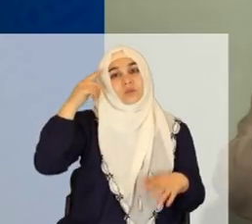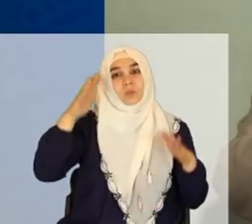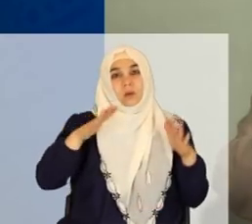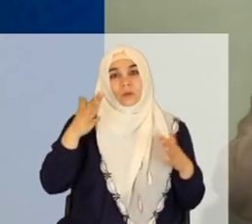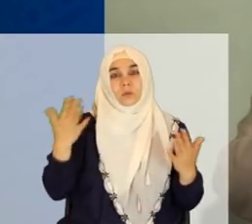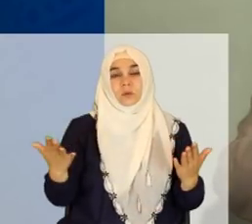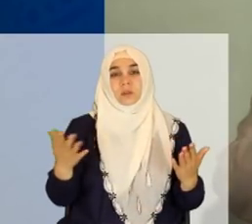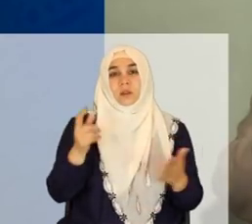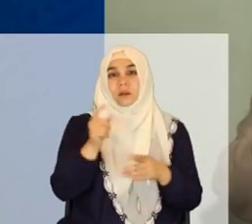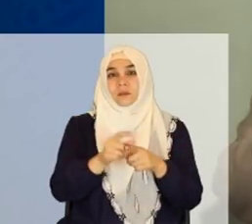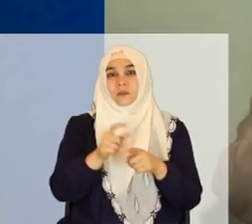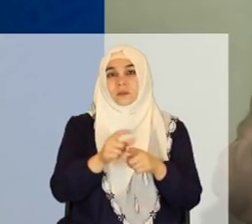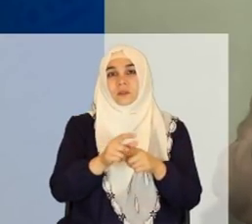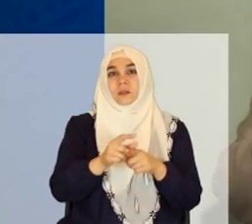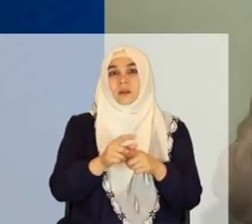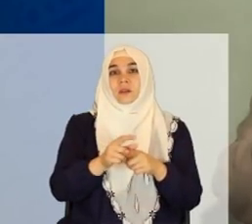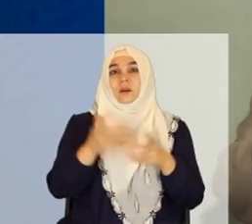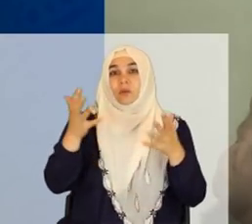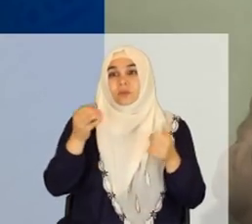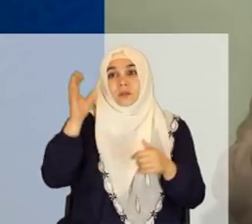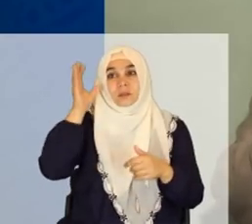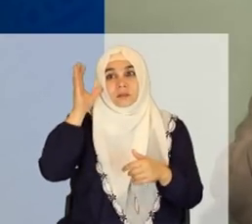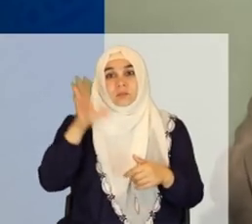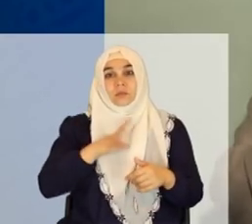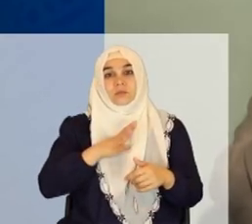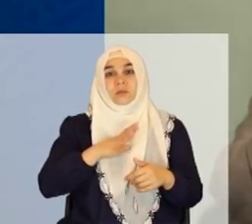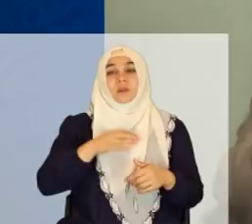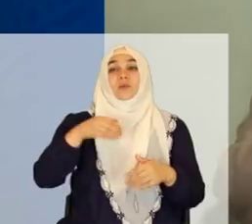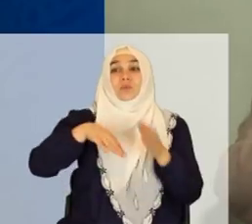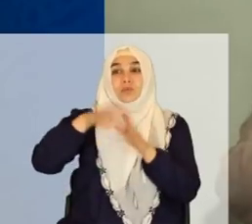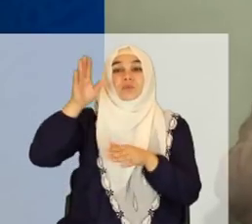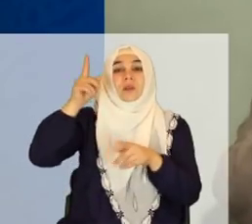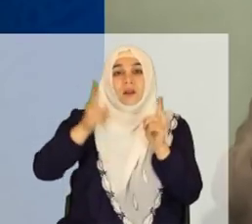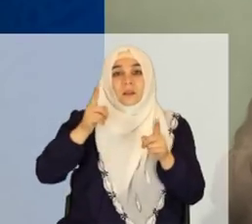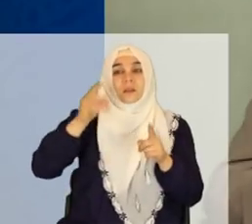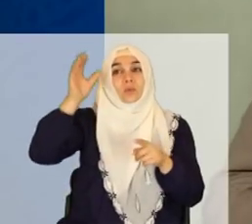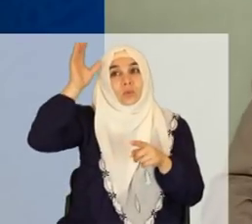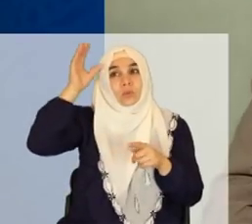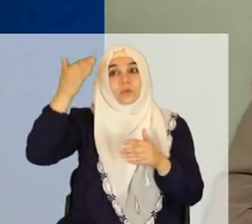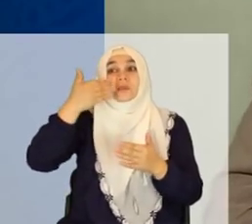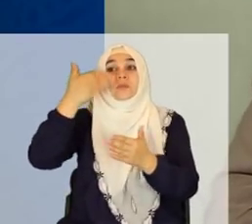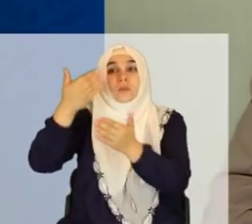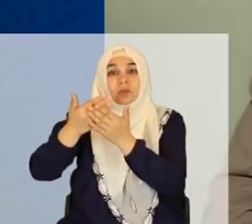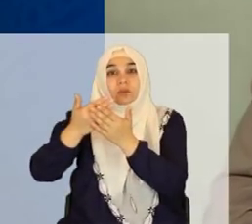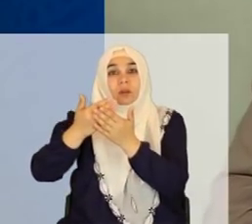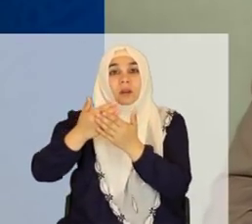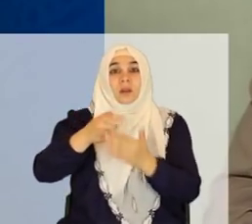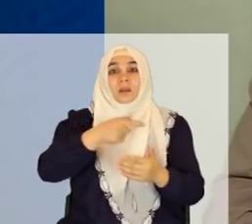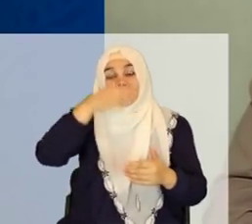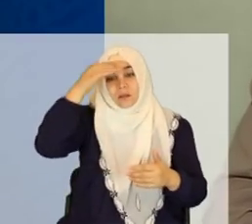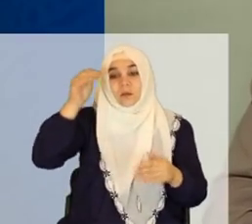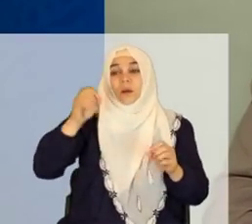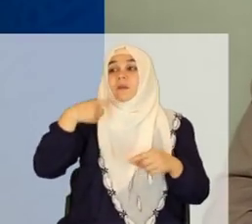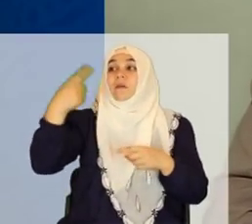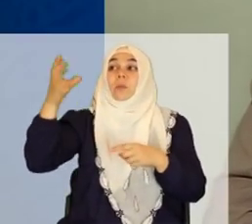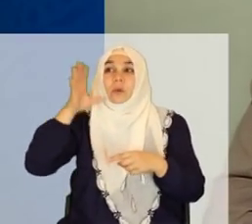soladigan gaplarni, patvolarni eshitsa, ulamolardan, haqiqiy ulamolardan so'rash kerak. Haligi dehqonga o'xshab palonchi